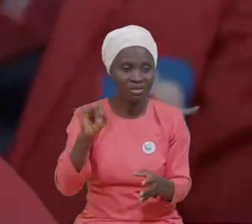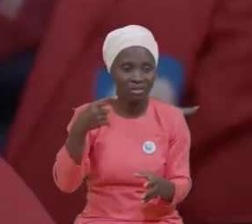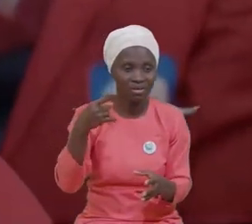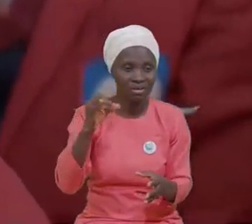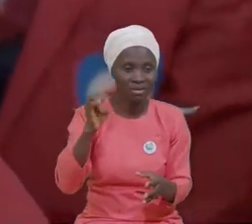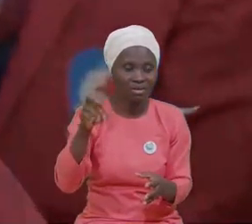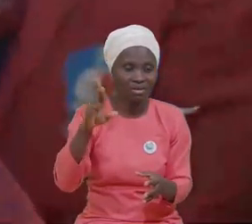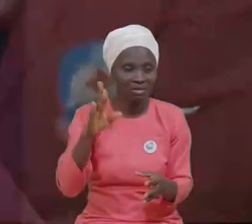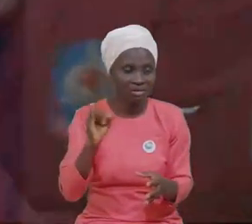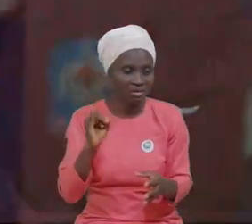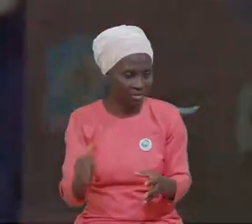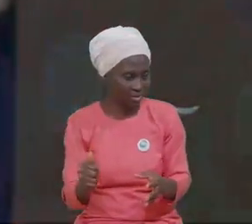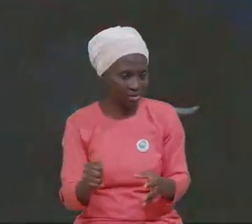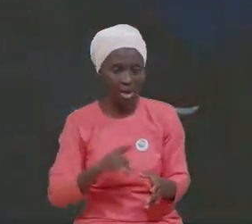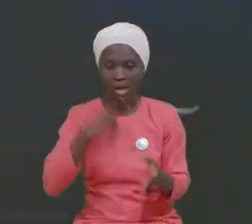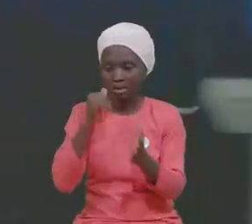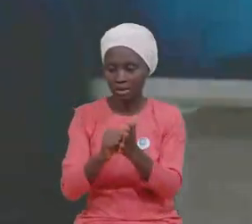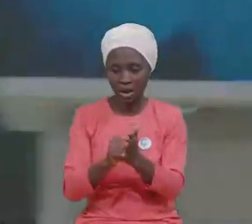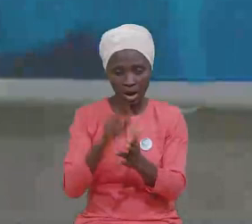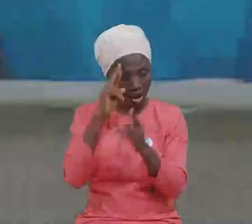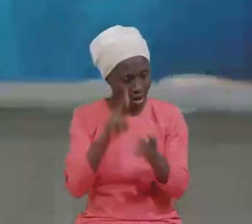monsieur, impossible.